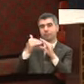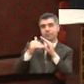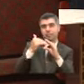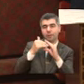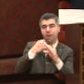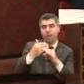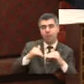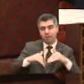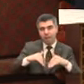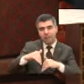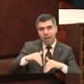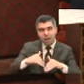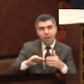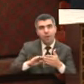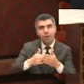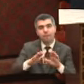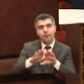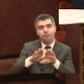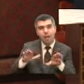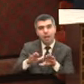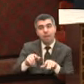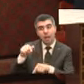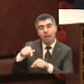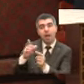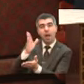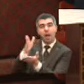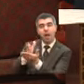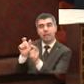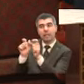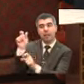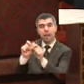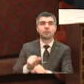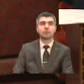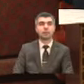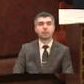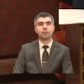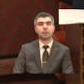تنباشرها شخصيا، لأن تعرف بأن وراءها حقوق يمكن تضيع. أنا تنقول